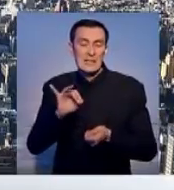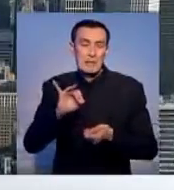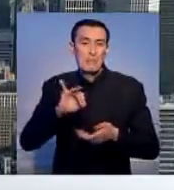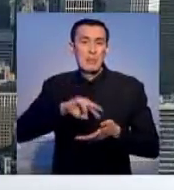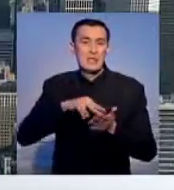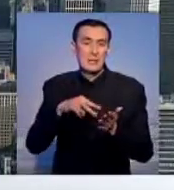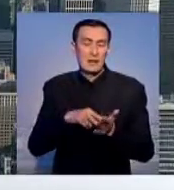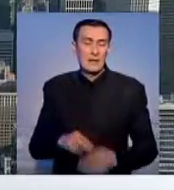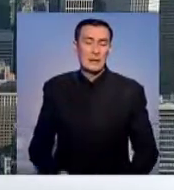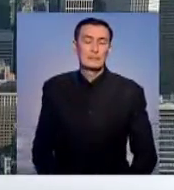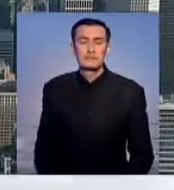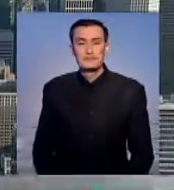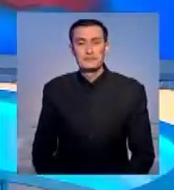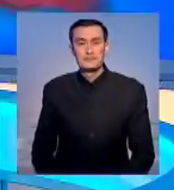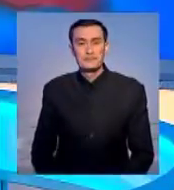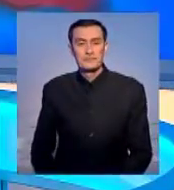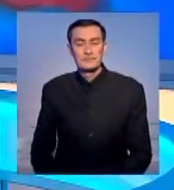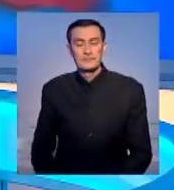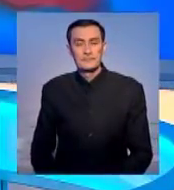планирования.